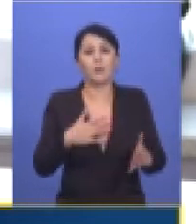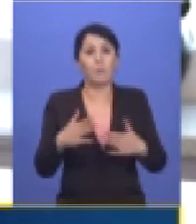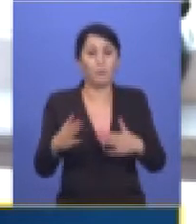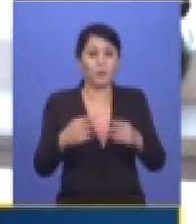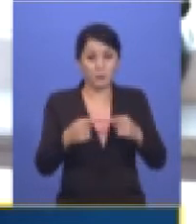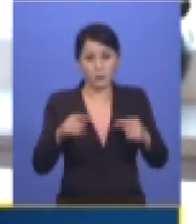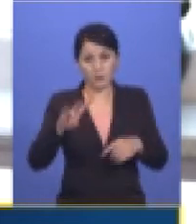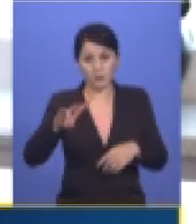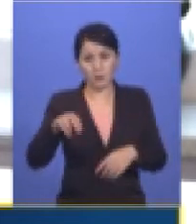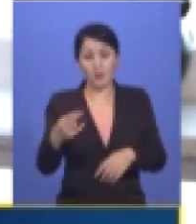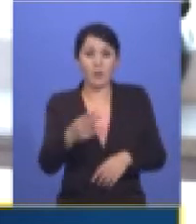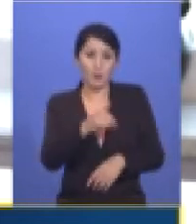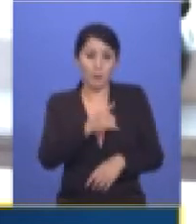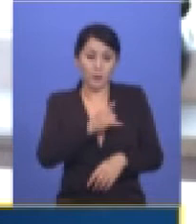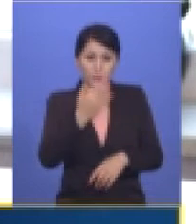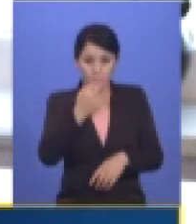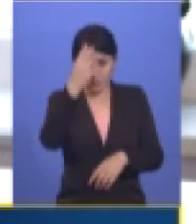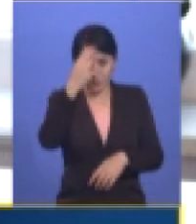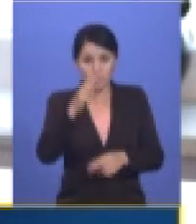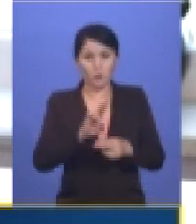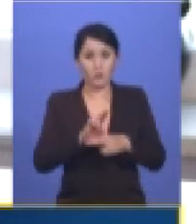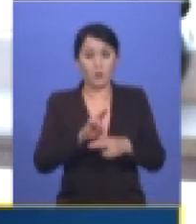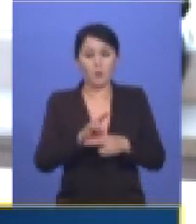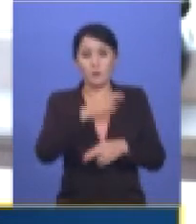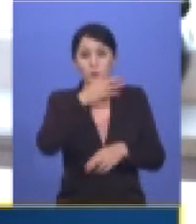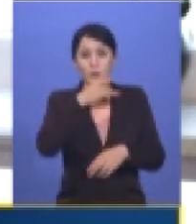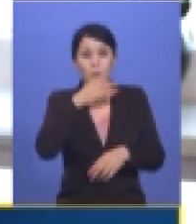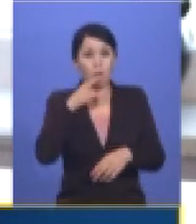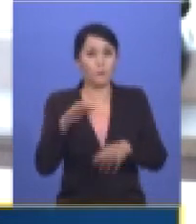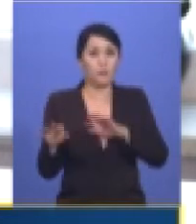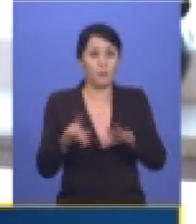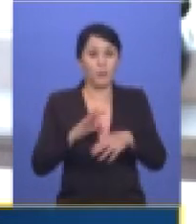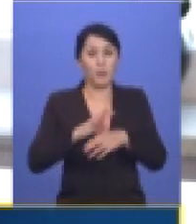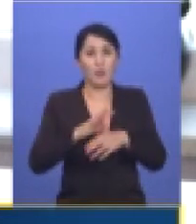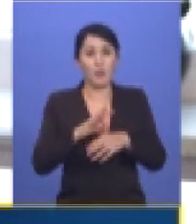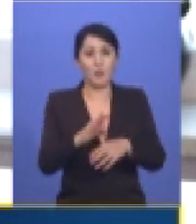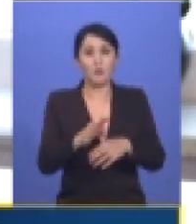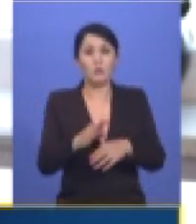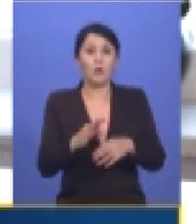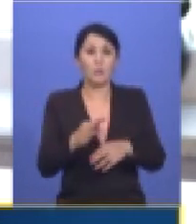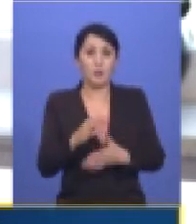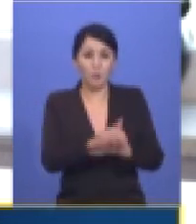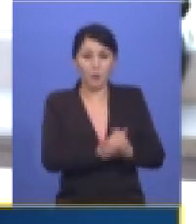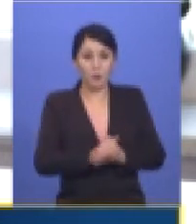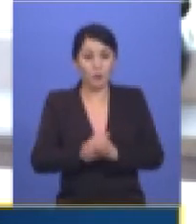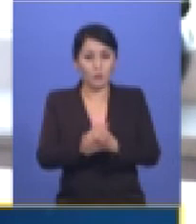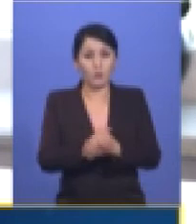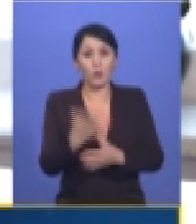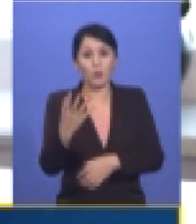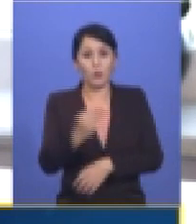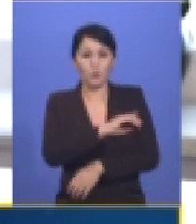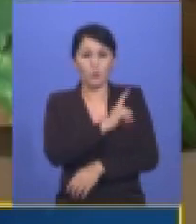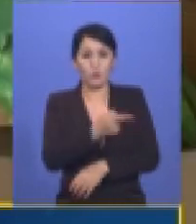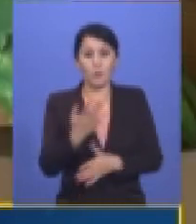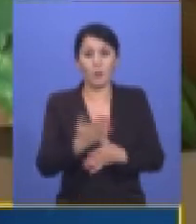өзге ұлттардың мәдениеті мен тілін, дәстүрін үйрене аламыз. Көптеген іс-шаралар өткіземіз. Олар одан сайын достығымызды нығайта түсуге